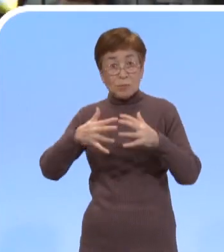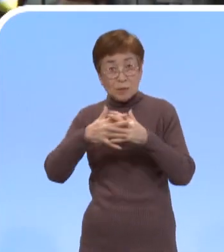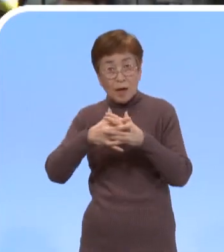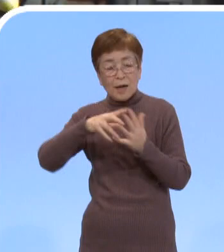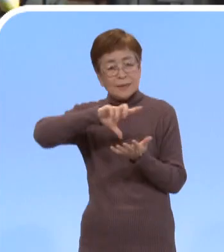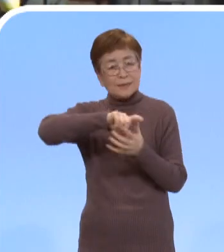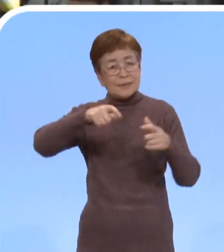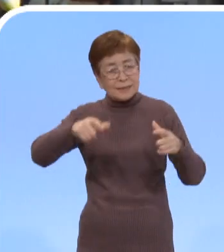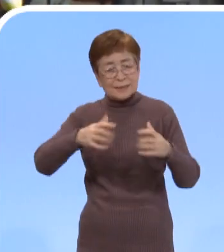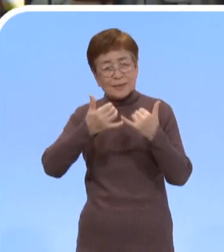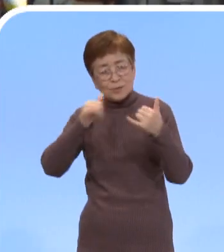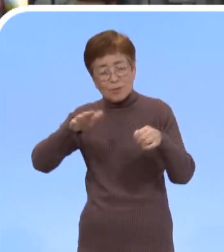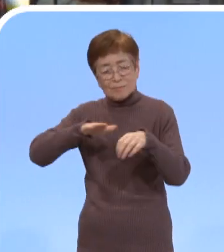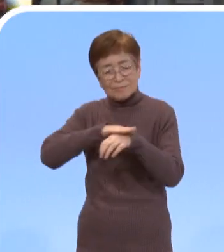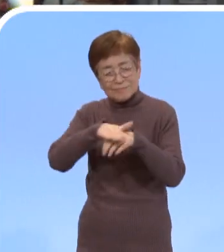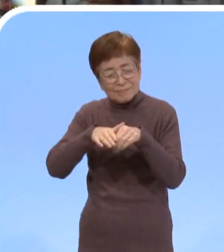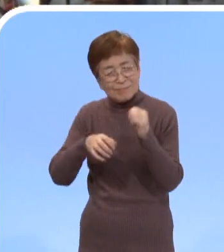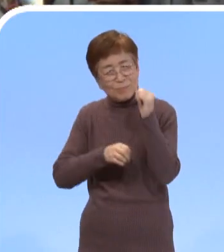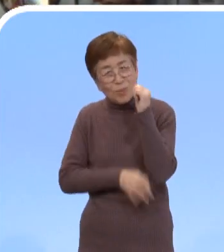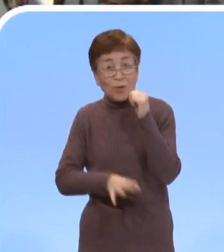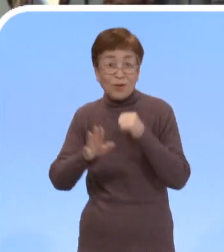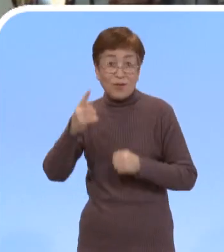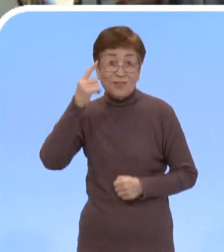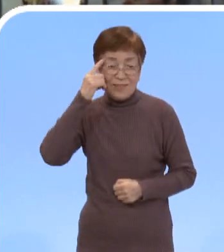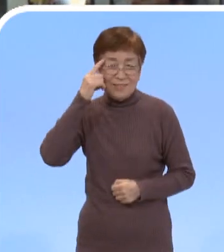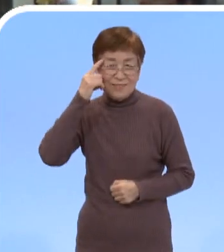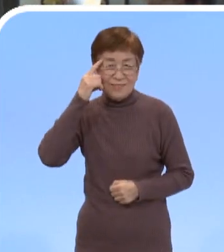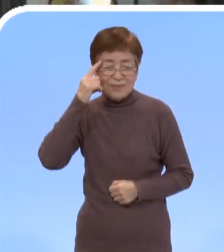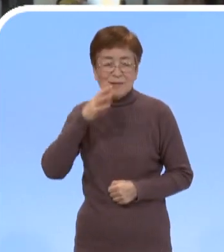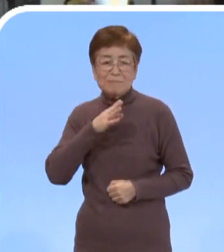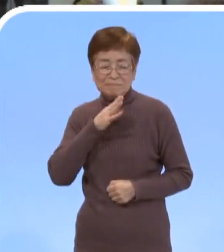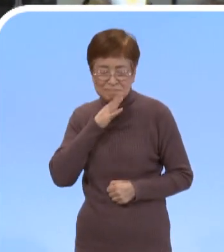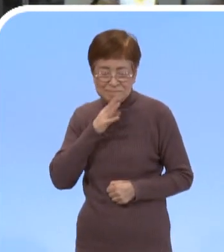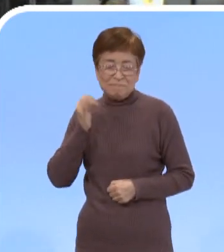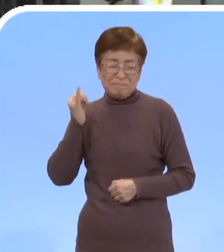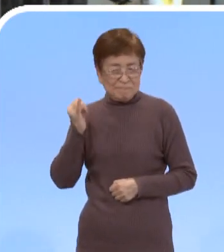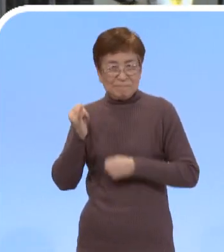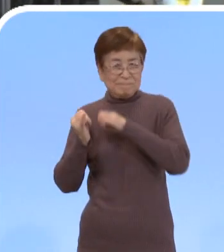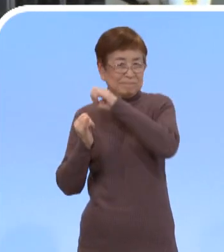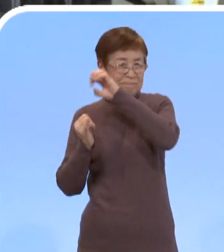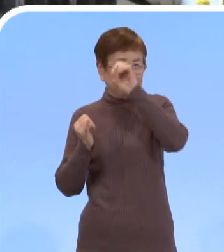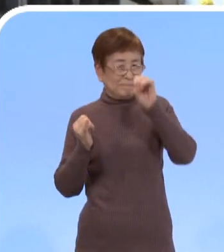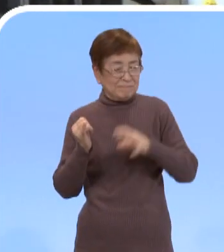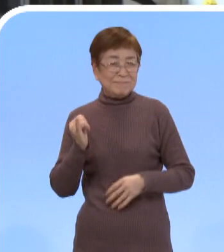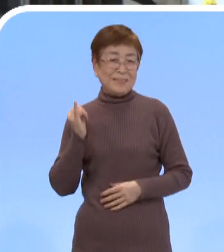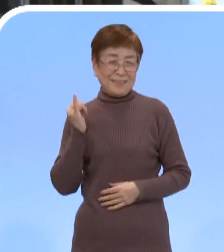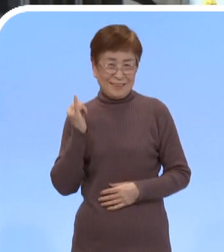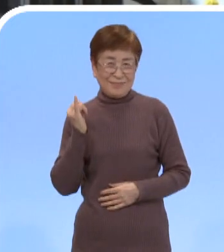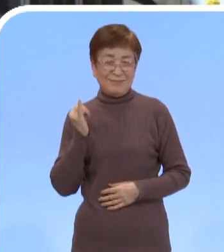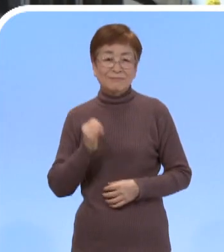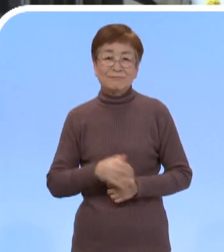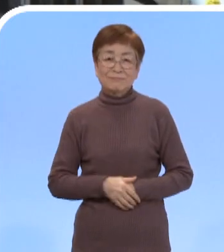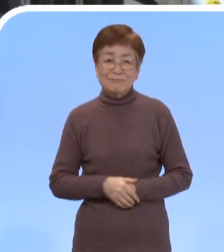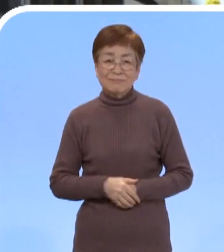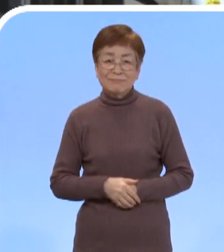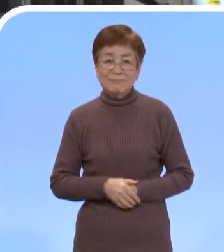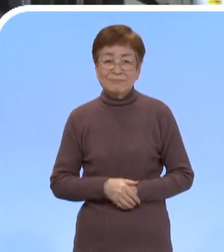宮と西宮の人への愛なんだなと感じました。岡本純子さん、確か